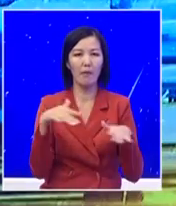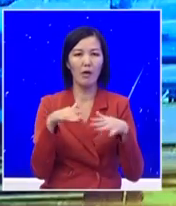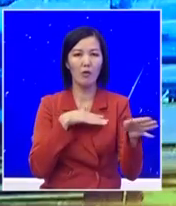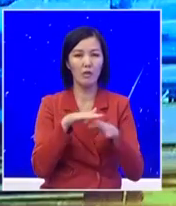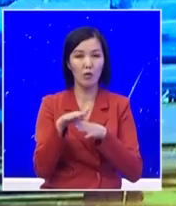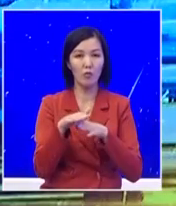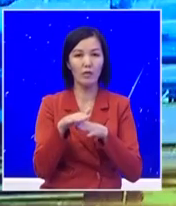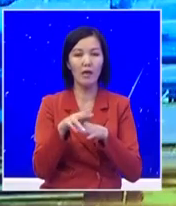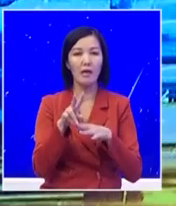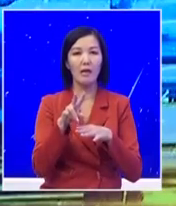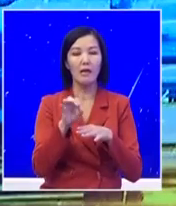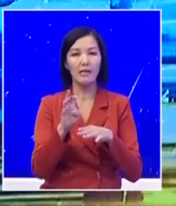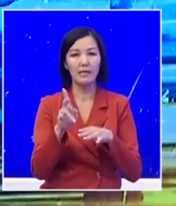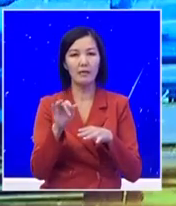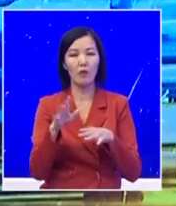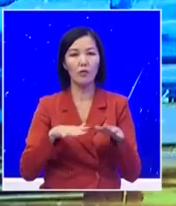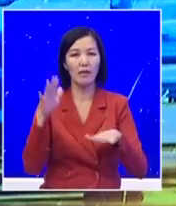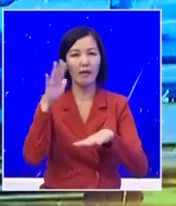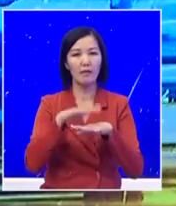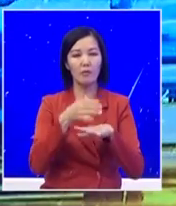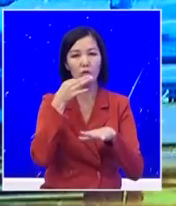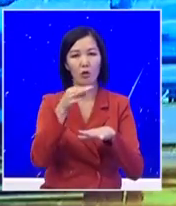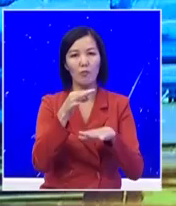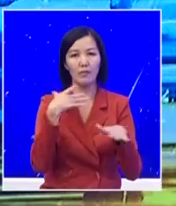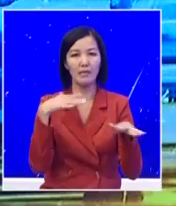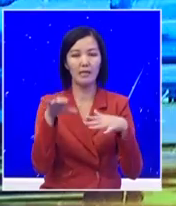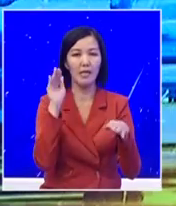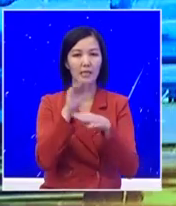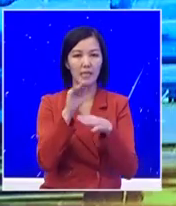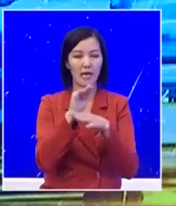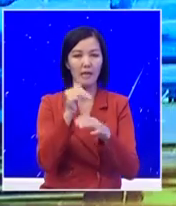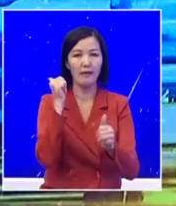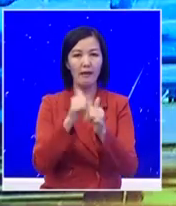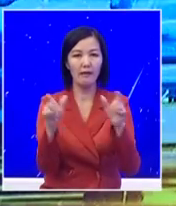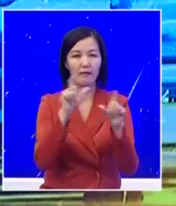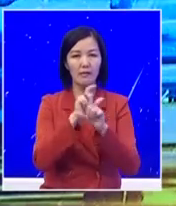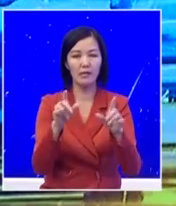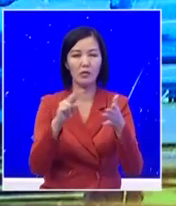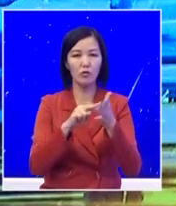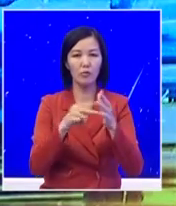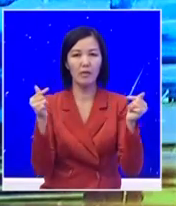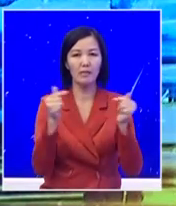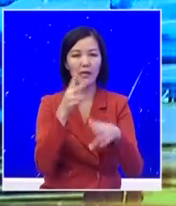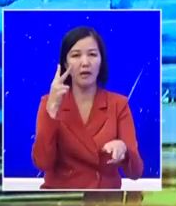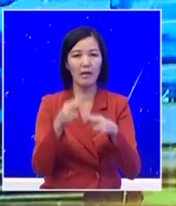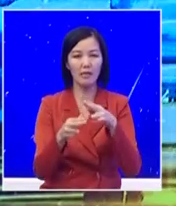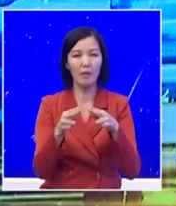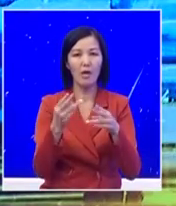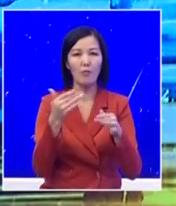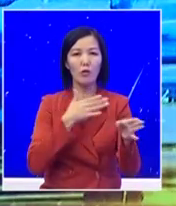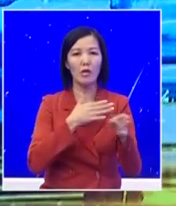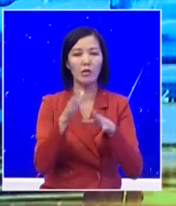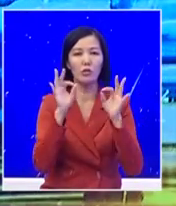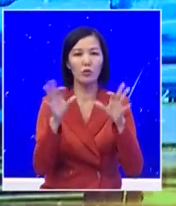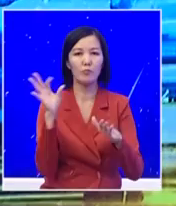атқарылуда. Осы орайда Ләззат Махатұлы аудан әкімдері мен жауаптылар салғырттығын сынға алды. Әр нысанды жоспарға сай аяқтап,